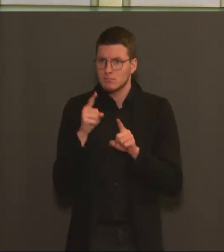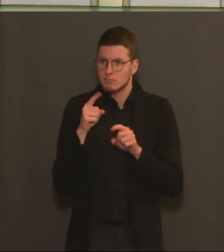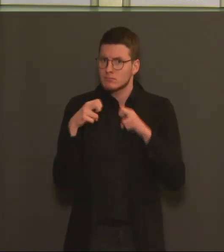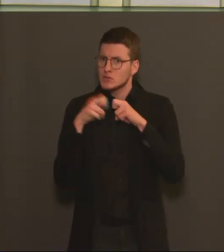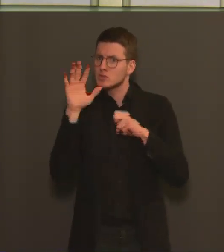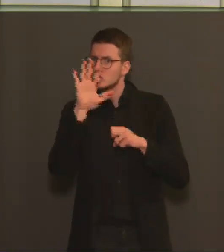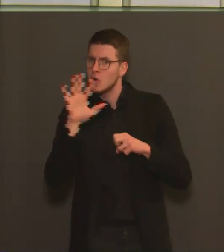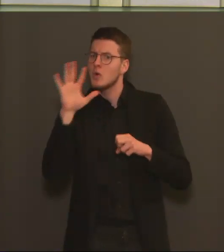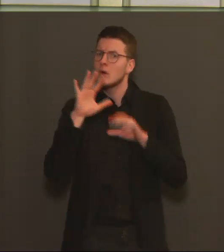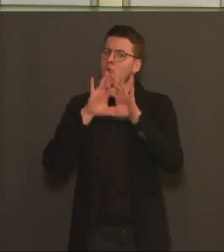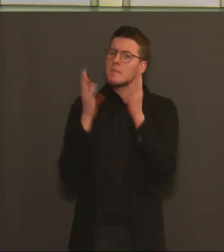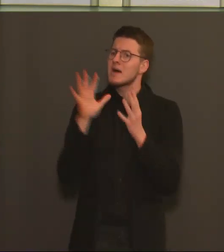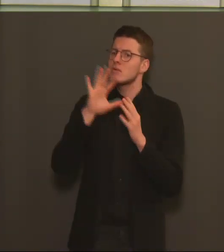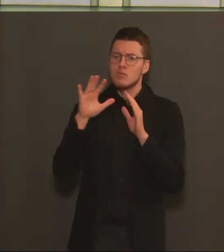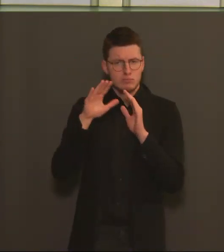vlakken.